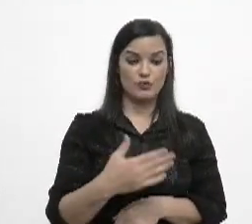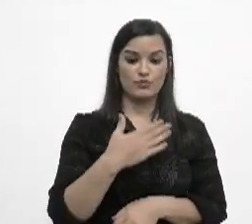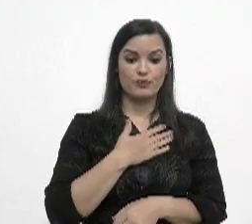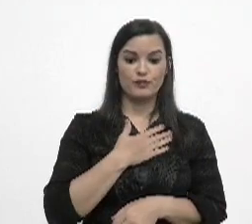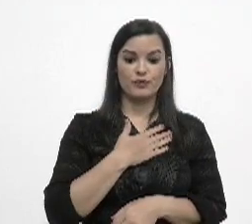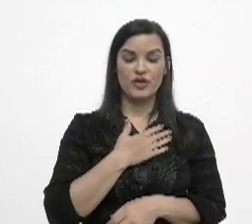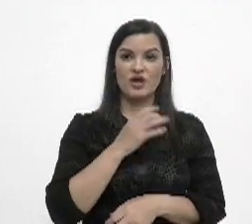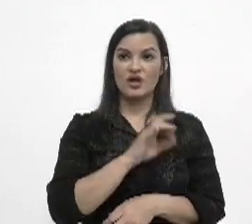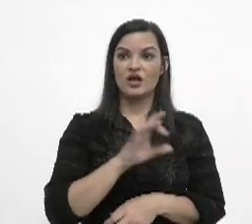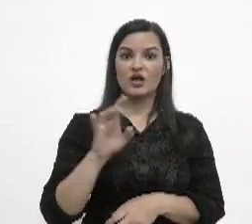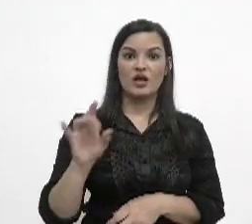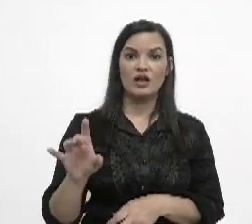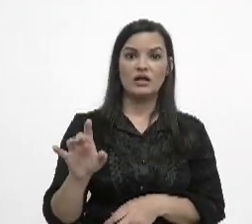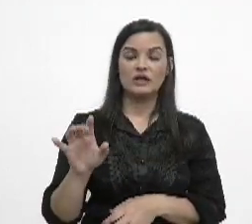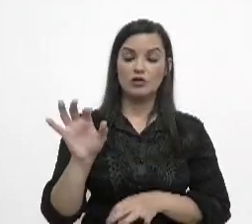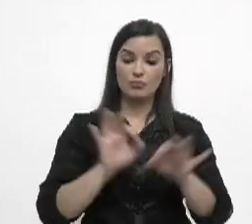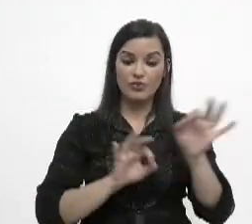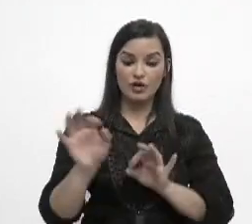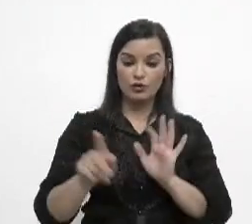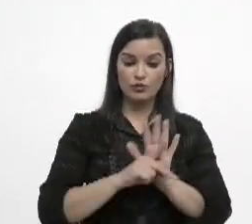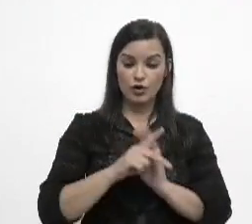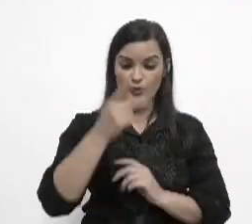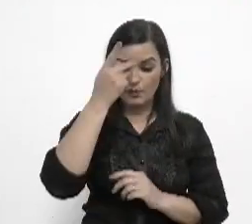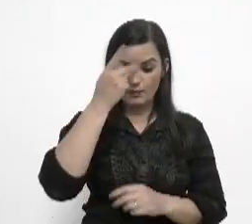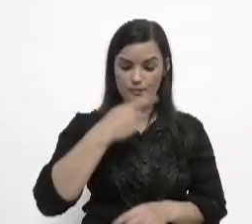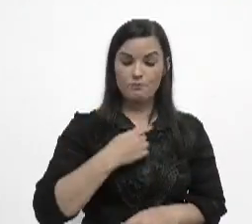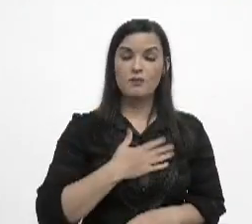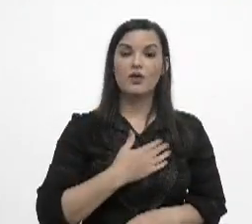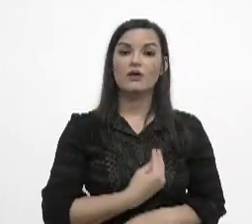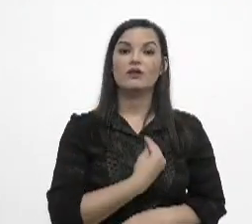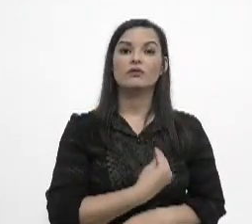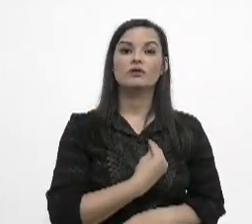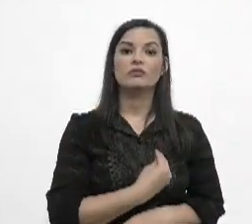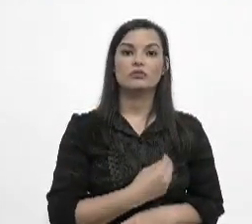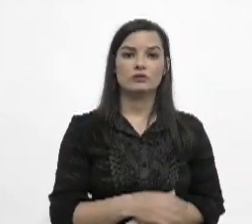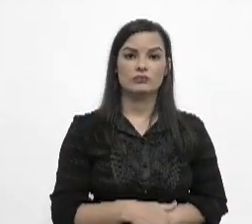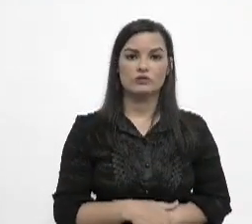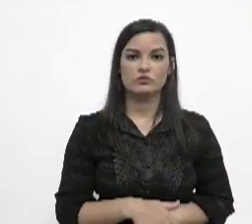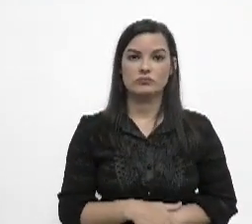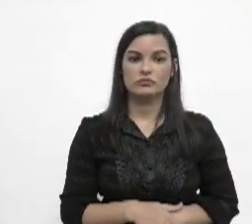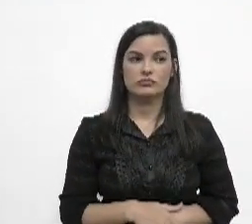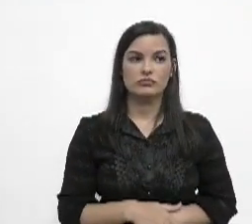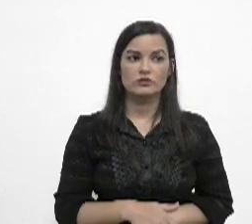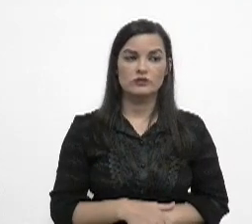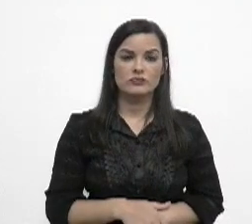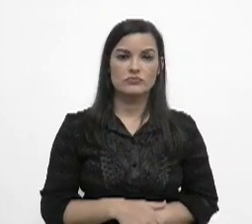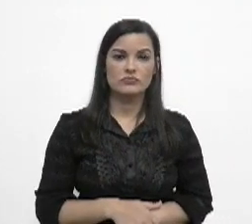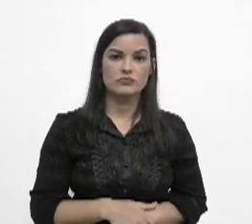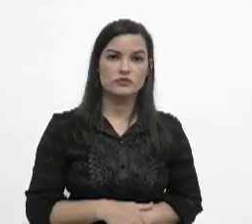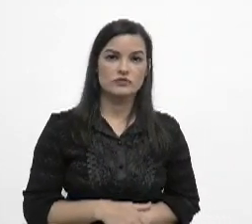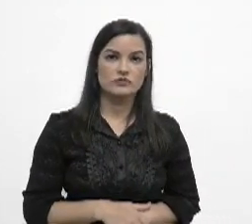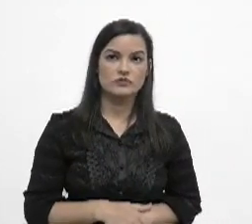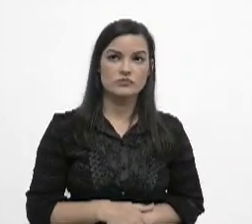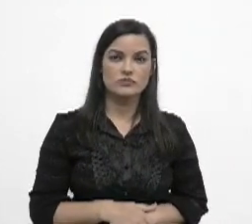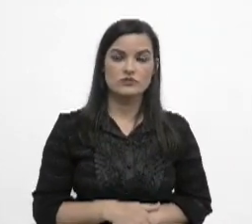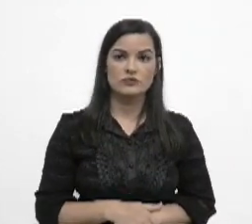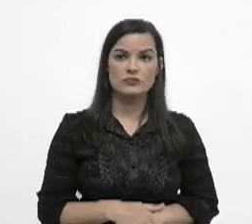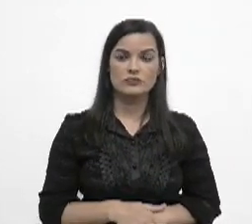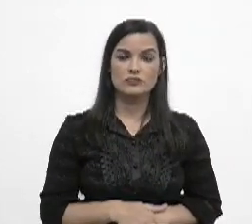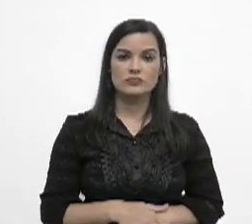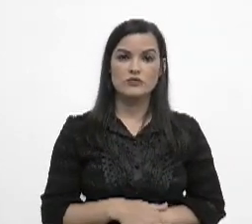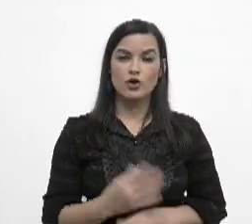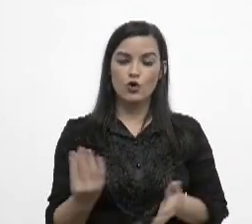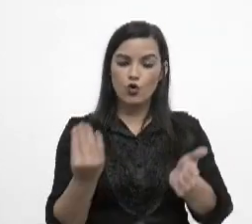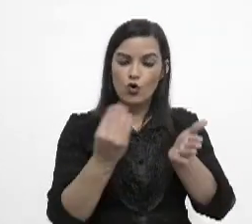possa ver 기도하십시오. os planos voltados a mim. 하나님이 내게 새로운 비전을 달라고 기도하십시오. Que o Senhor possa colocar uma nova visão em minha vida.